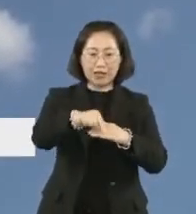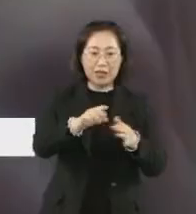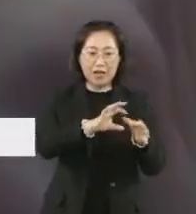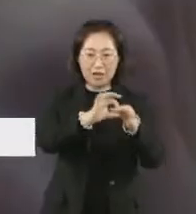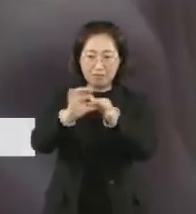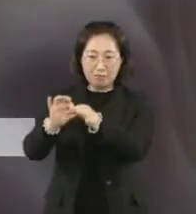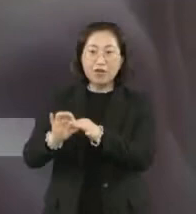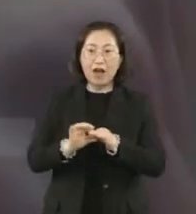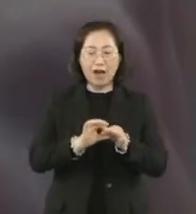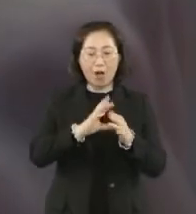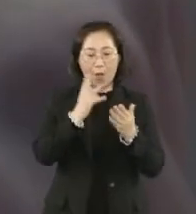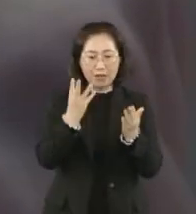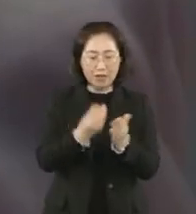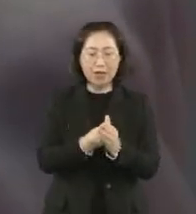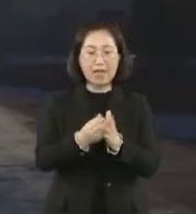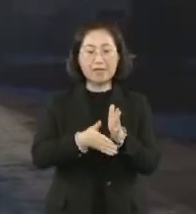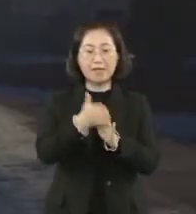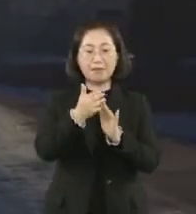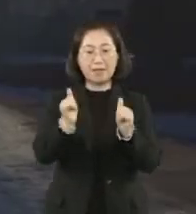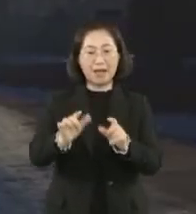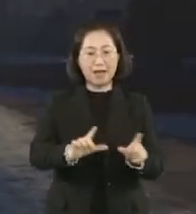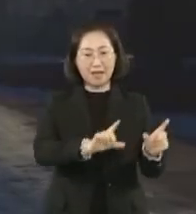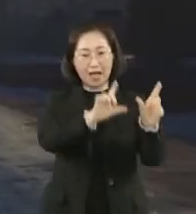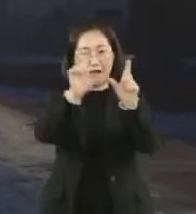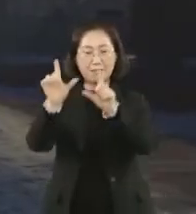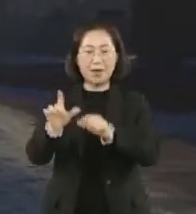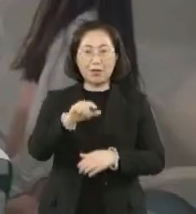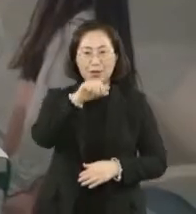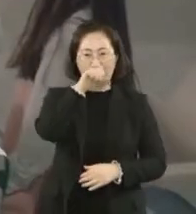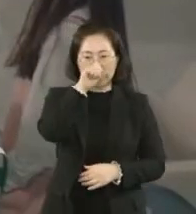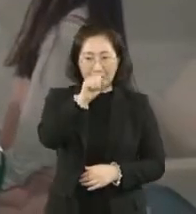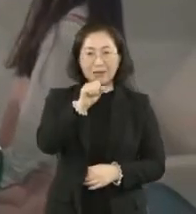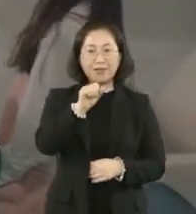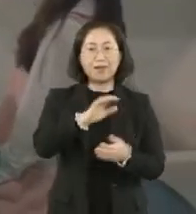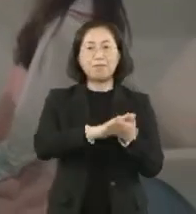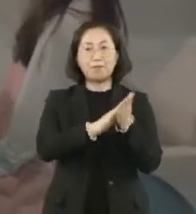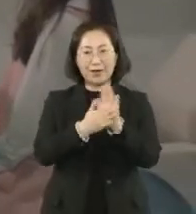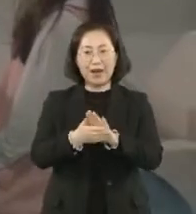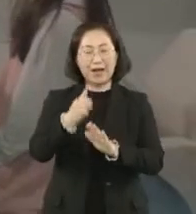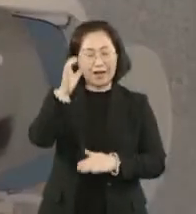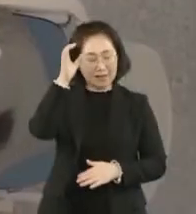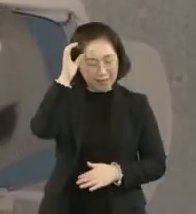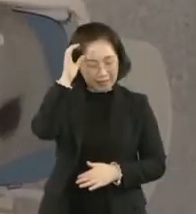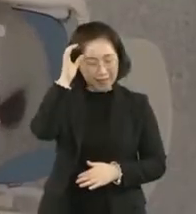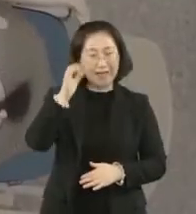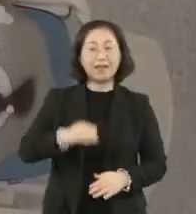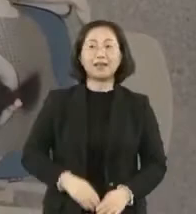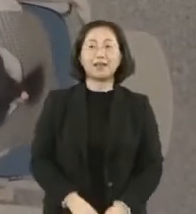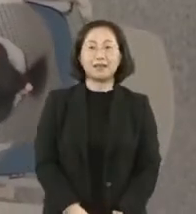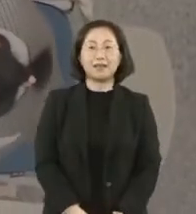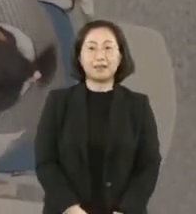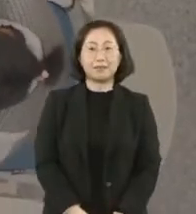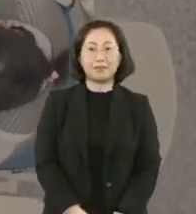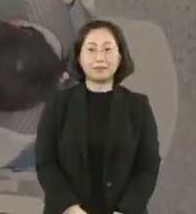인프라가 갖춰지면서 시민들의 삶에도 긍정적인 변화가 기대됩니다. TJB 장석영입니다.